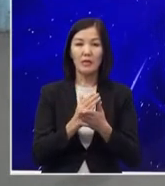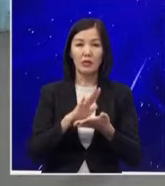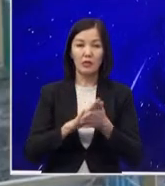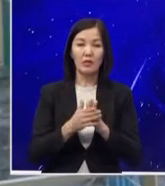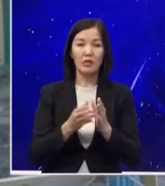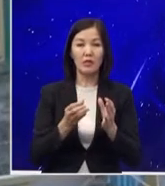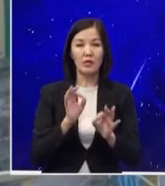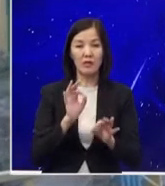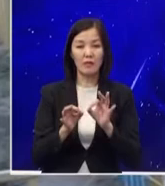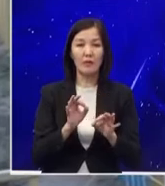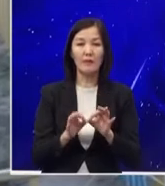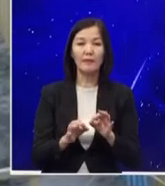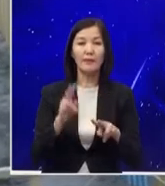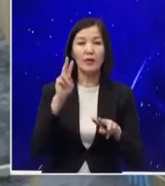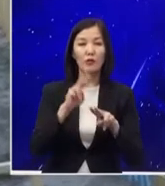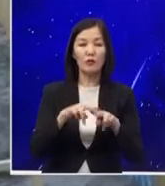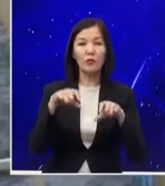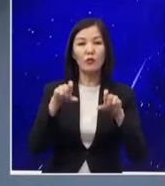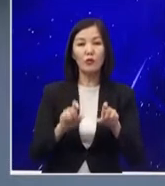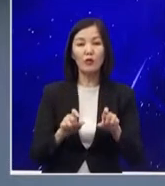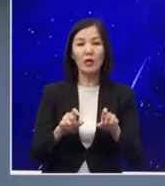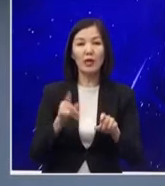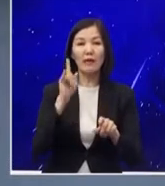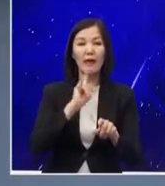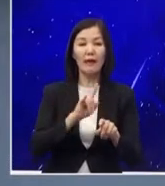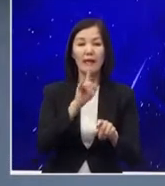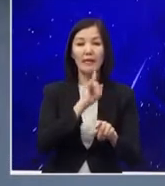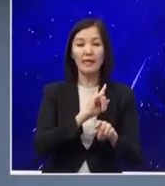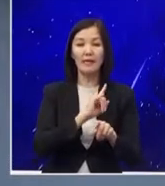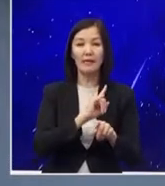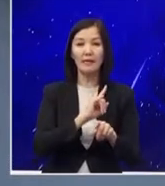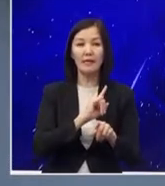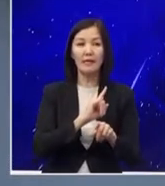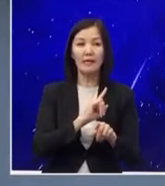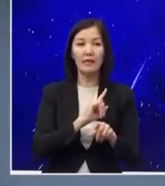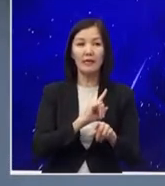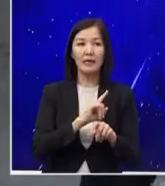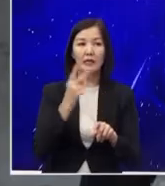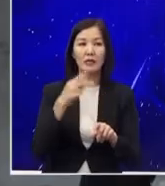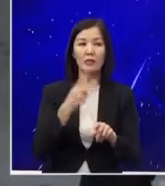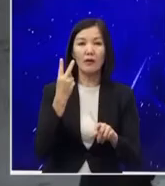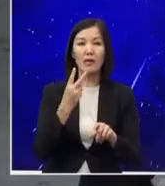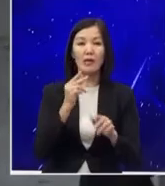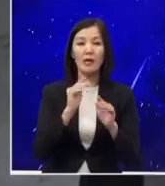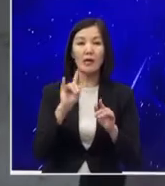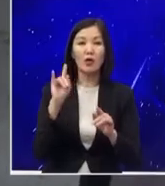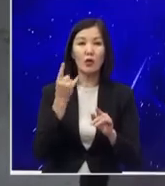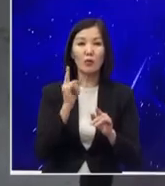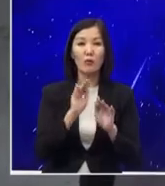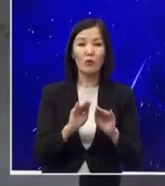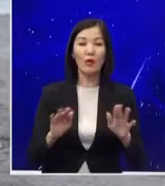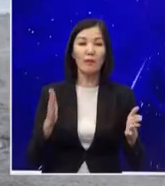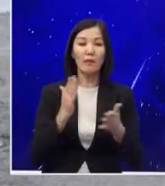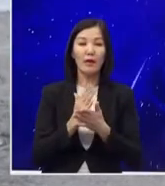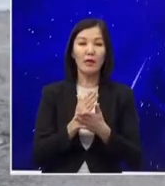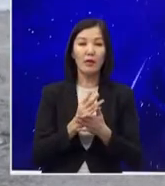жақсы. Бүгінде теміртордың ар жағында өмір есігін ашқан кінәсіз көздері боталаған 22 сәби бар. Бүлдіршіндер тек